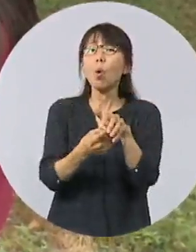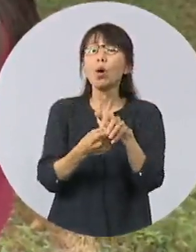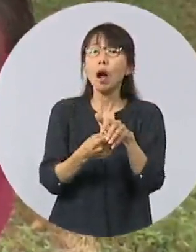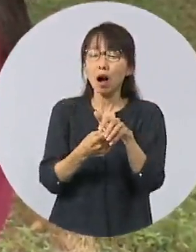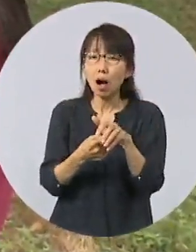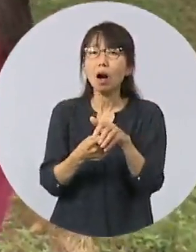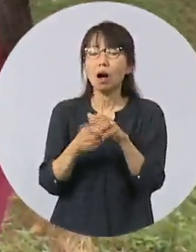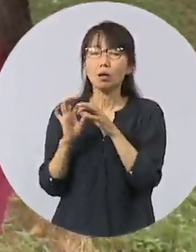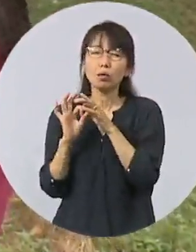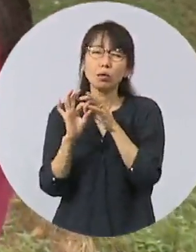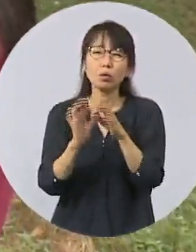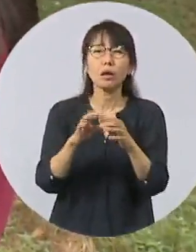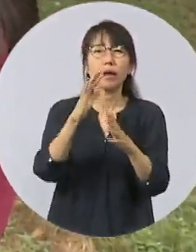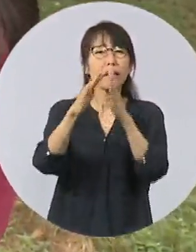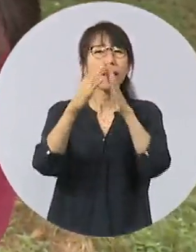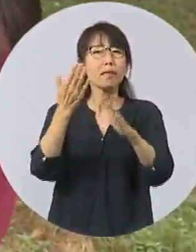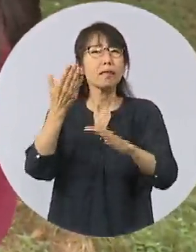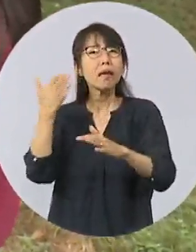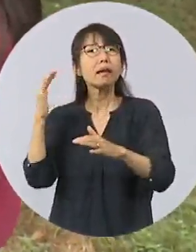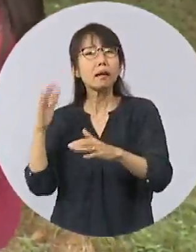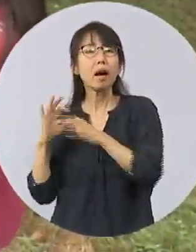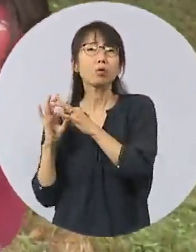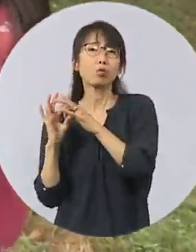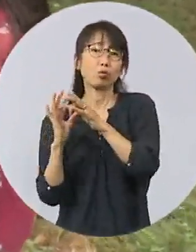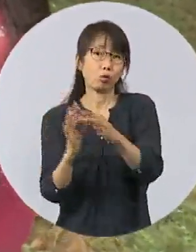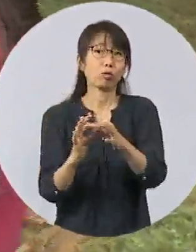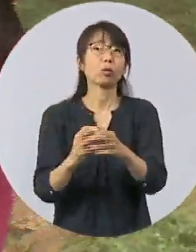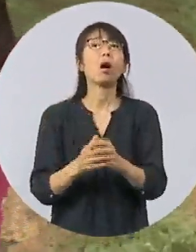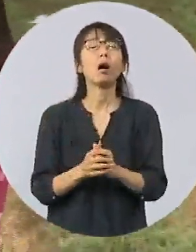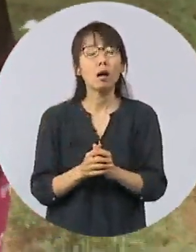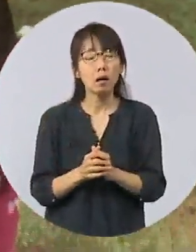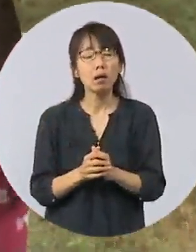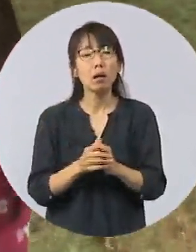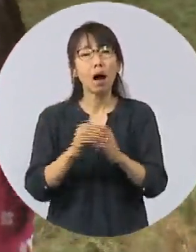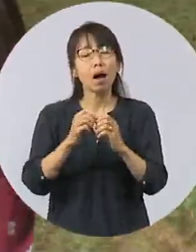から、はい、 そうなんですか、はい。じゃあもう長年こう地